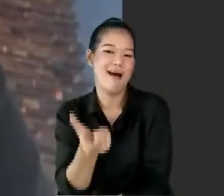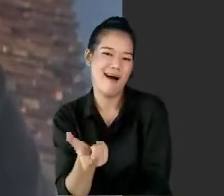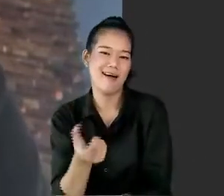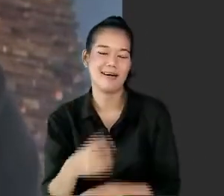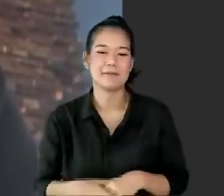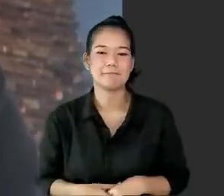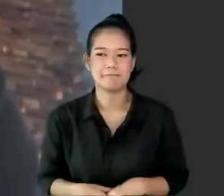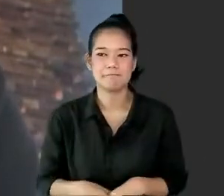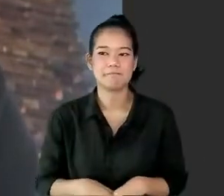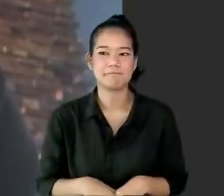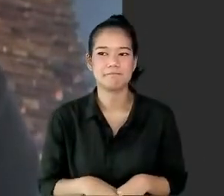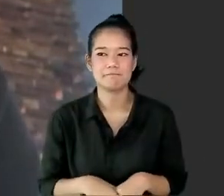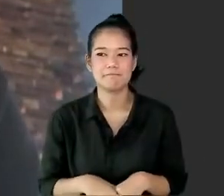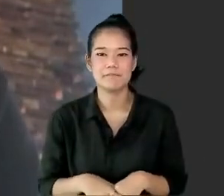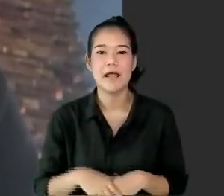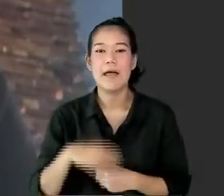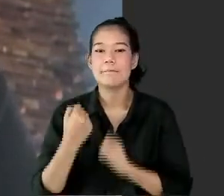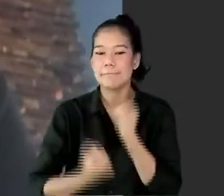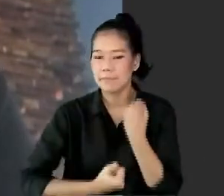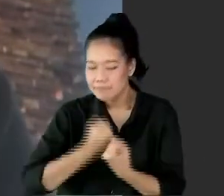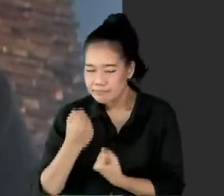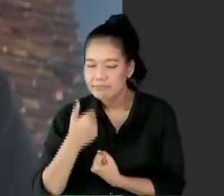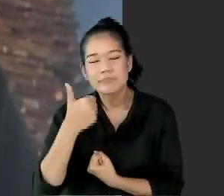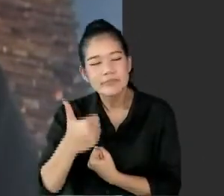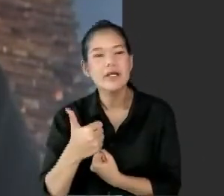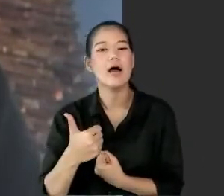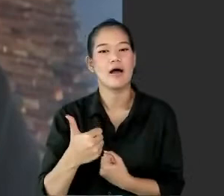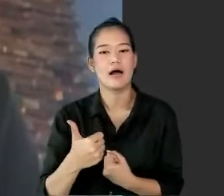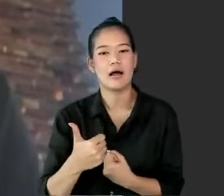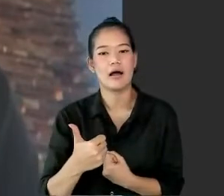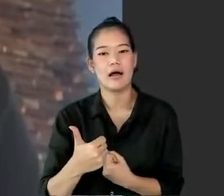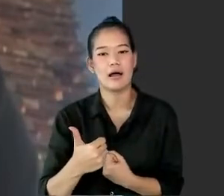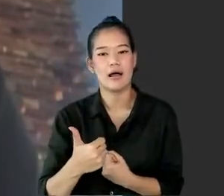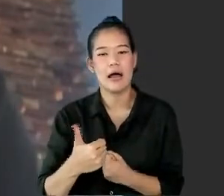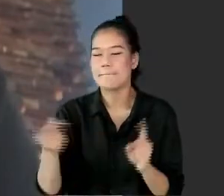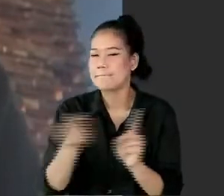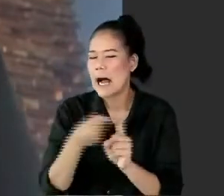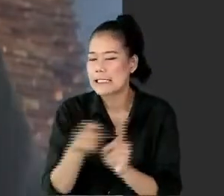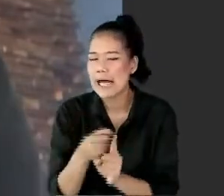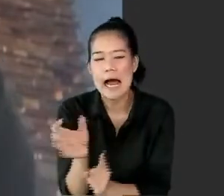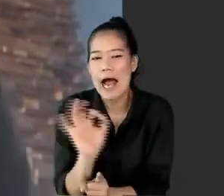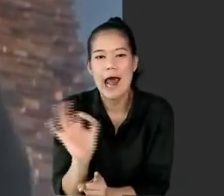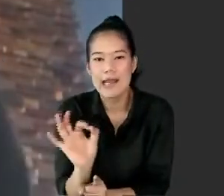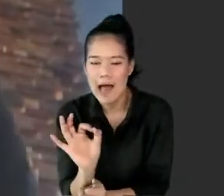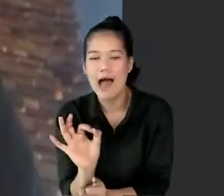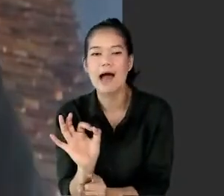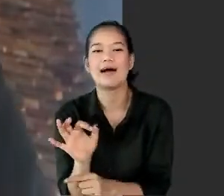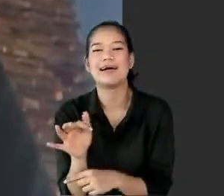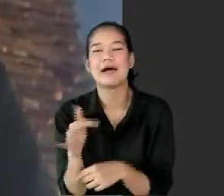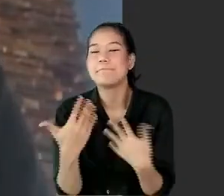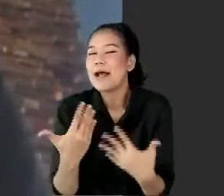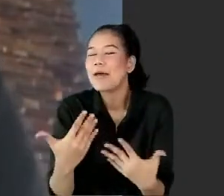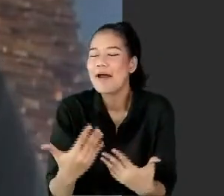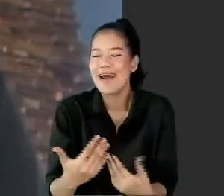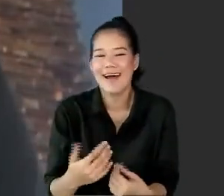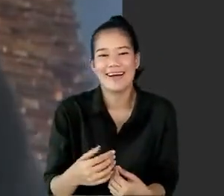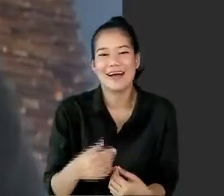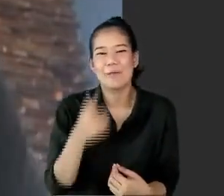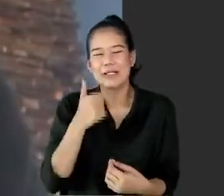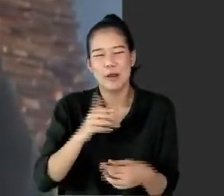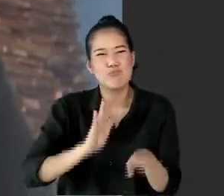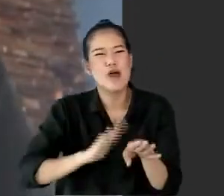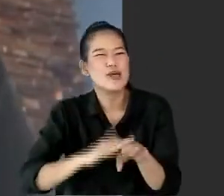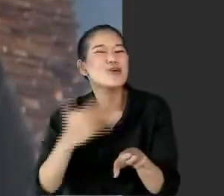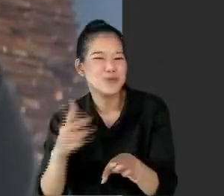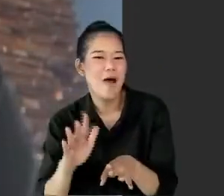ya, dilaksanakan tanpa adanya apa paksaan atau apapun gitu. Jadi kayak udah jadi